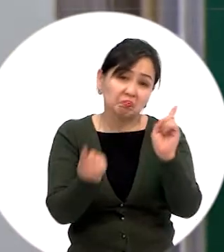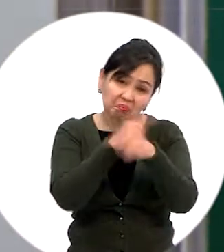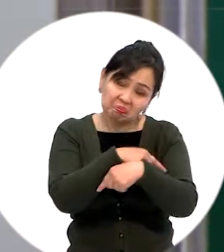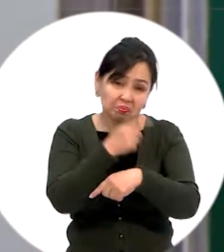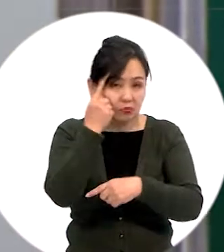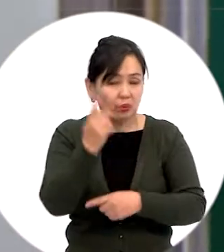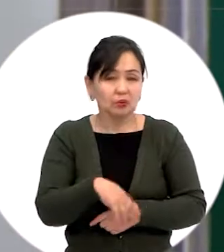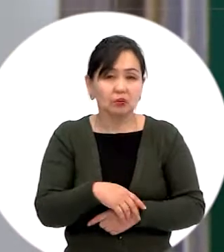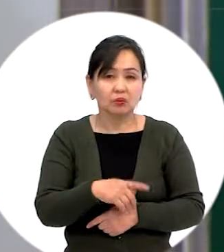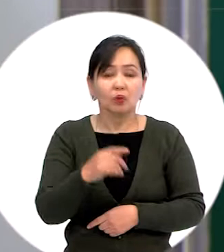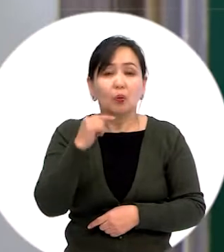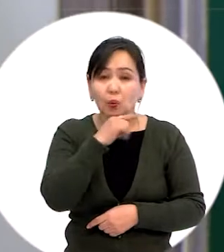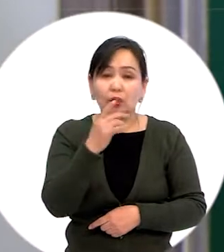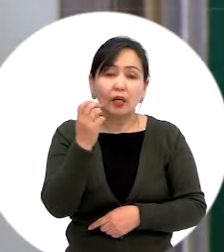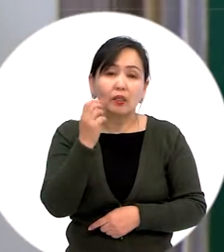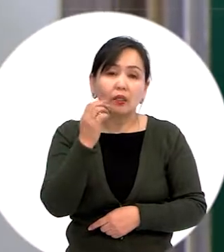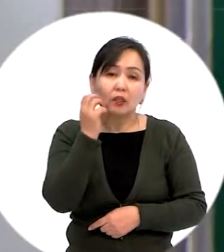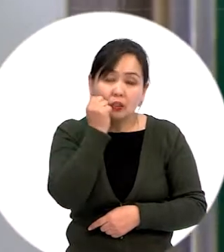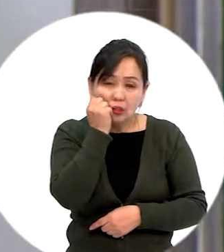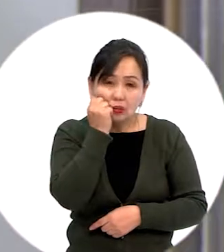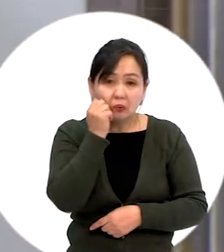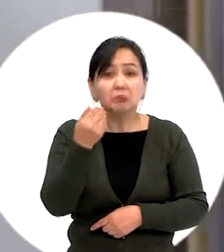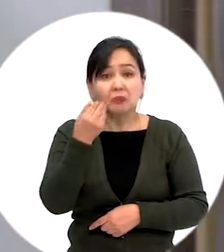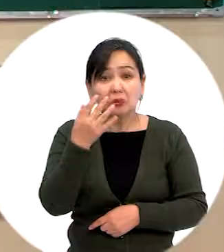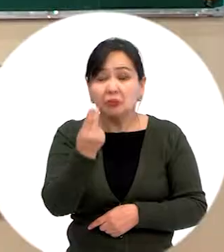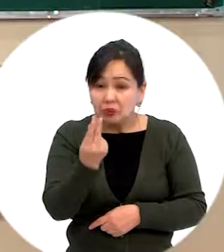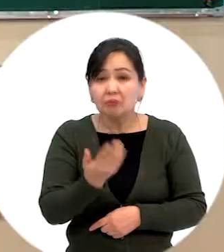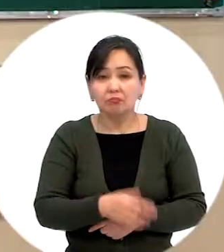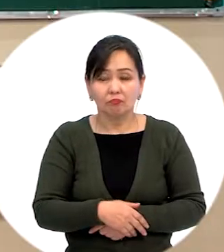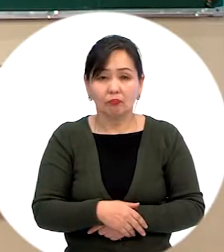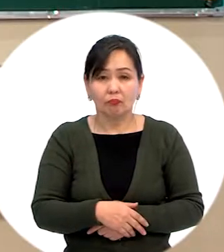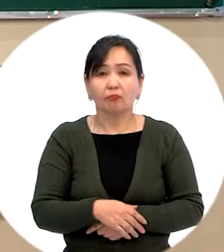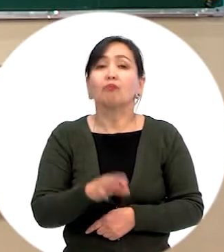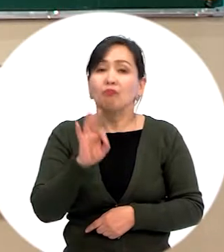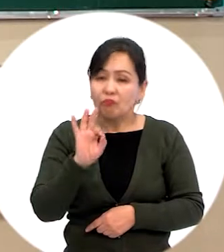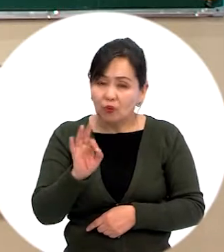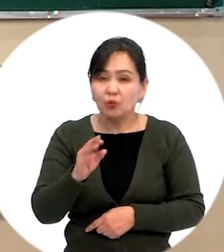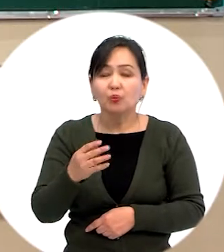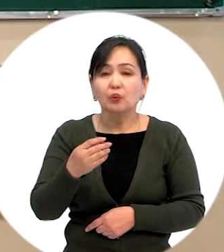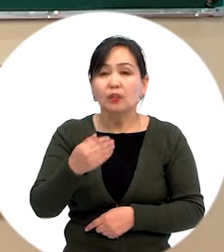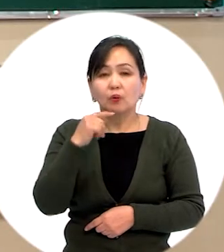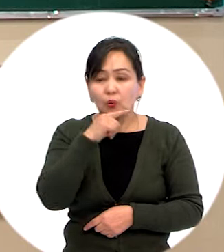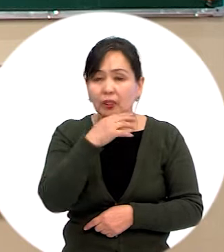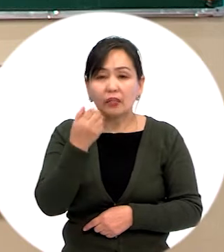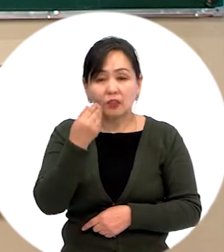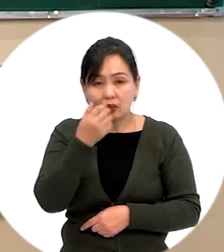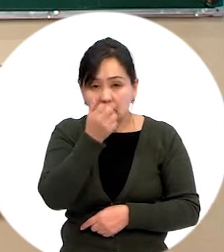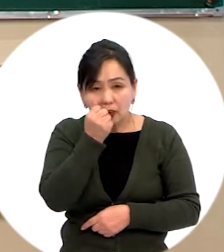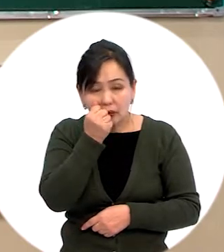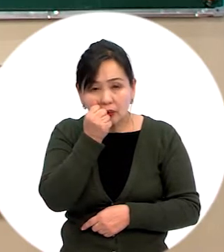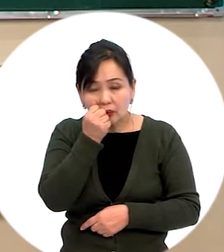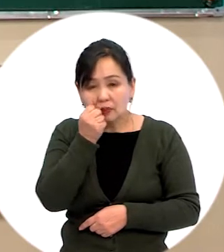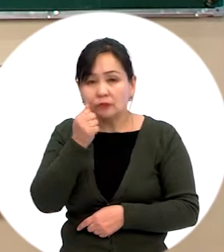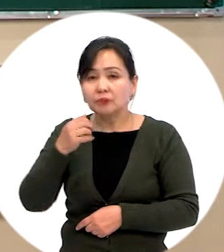андуурдаг. Гэтэл улаан лойл маань жимс юм байна. Тэгэхээр бид нар жимс гэсэн сагсандаа хийх